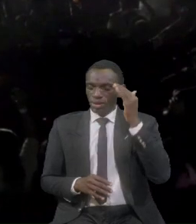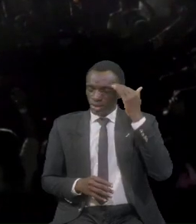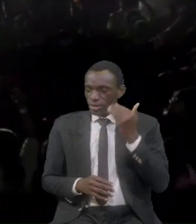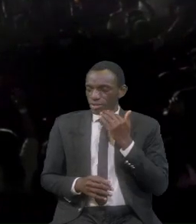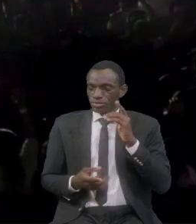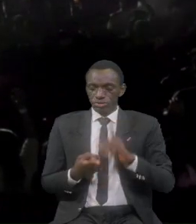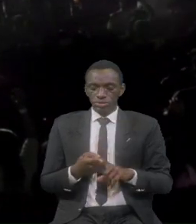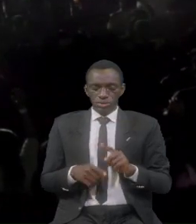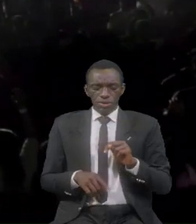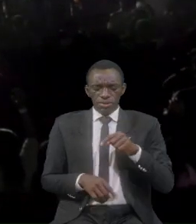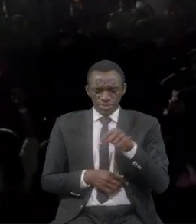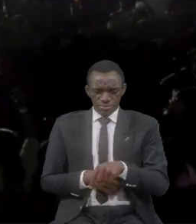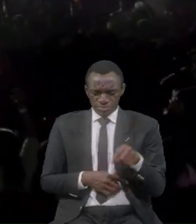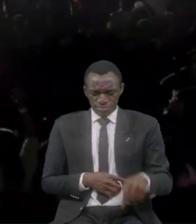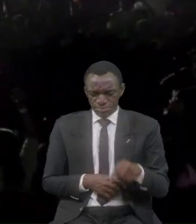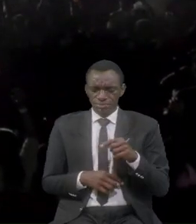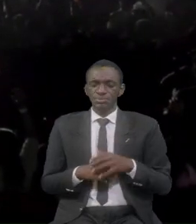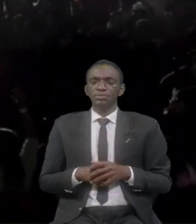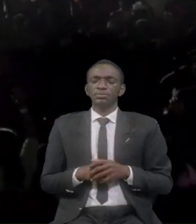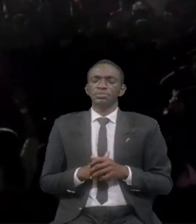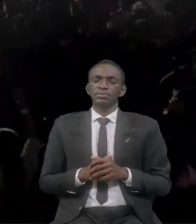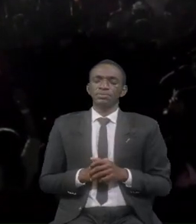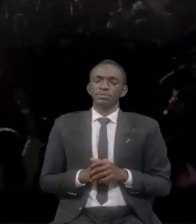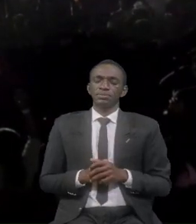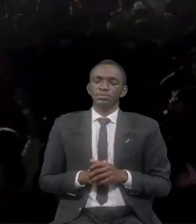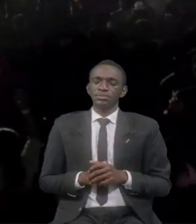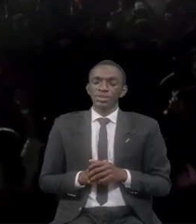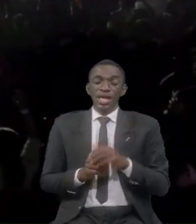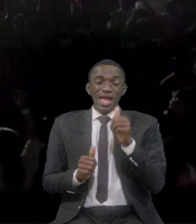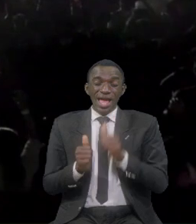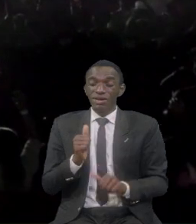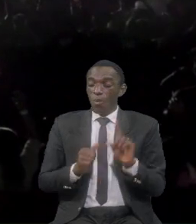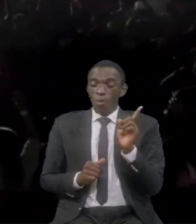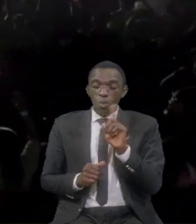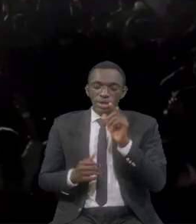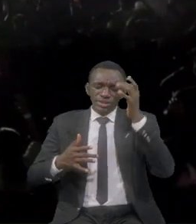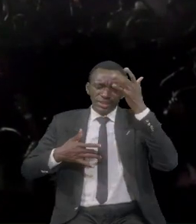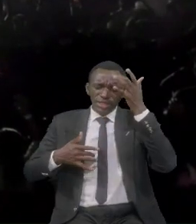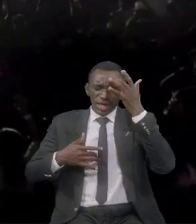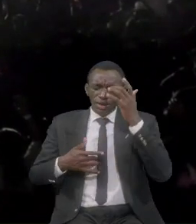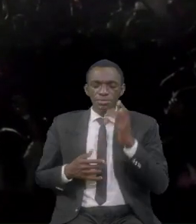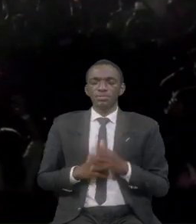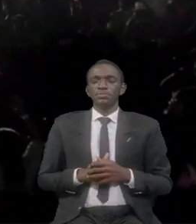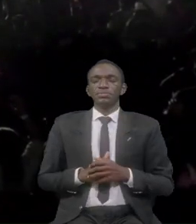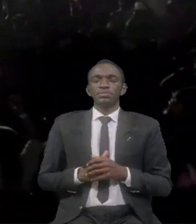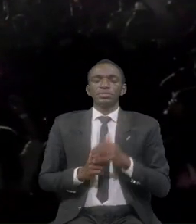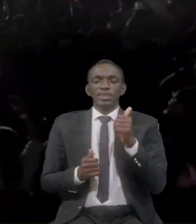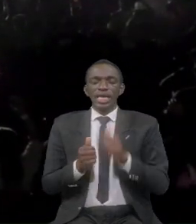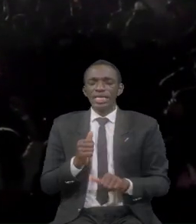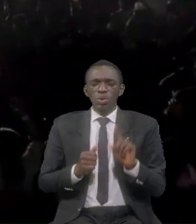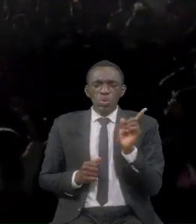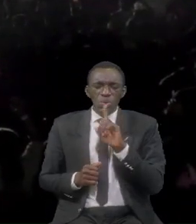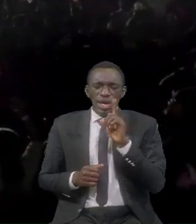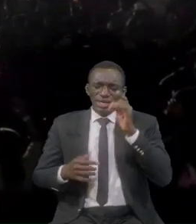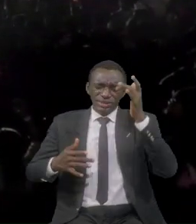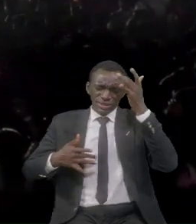Gikan sa imong ulo hangtod sa imong lapa-lapa. Anywhere there's sickness. Maskin asang sakit. Anywhere there's disease. Maskin